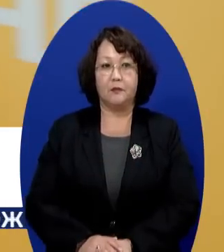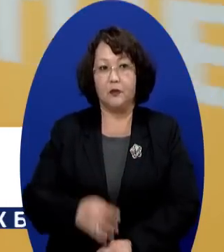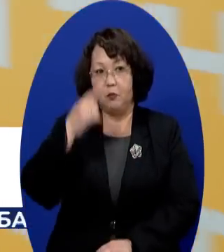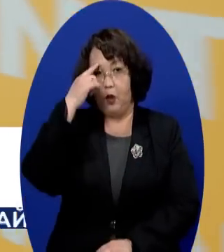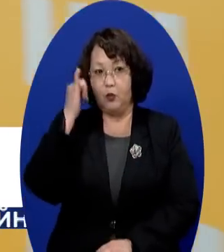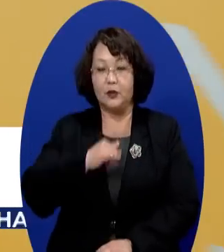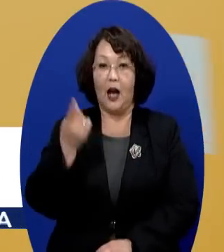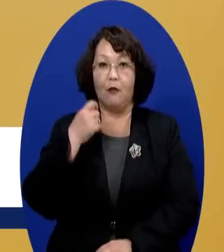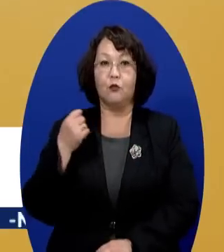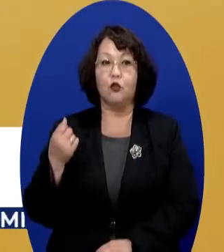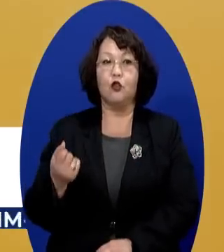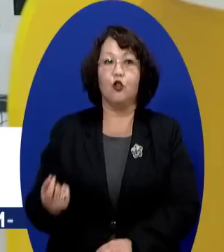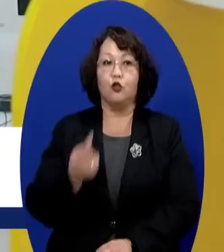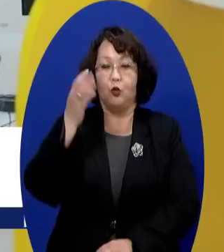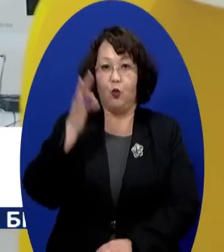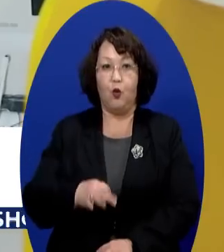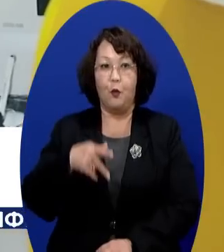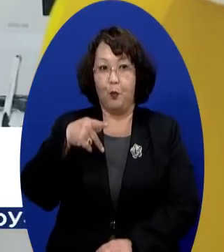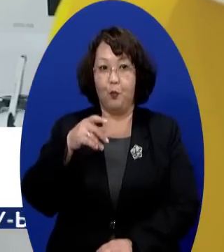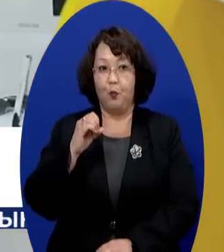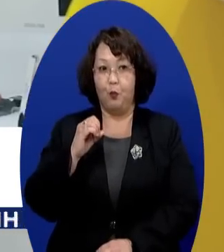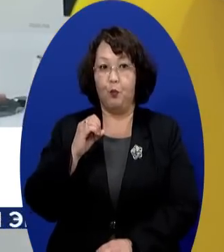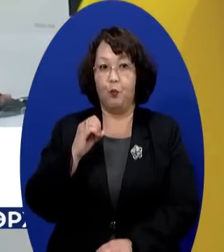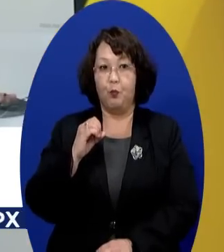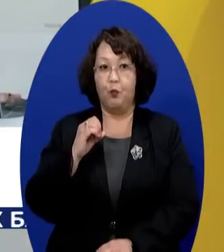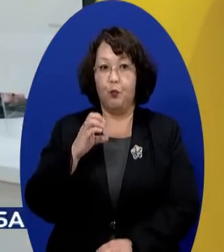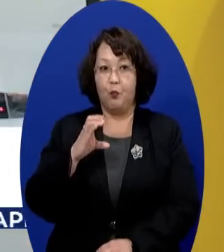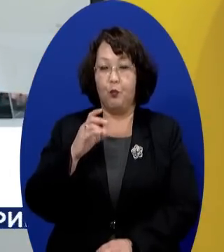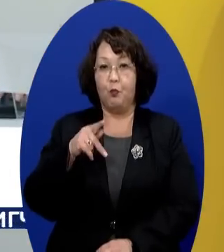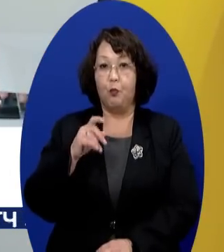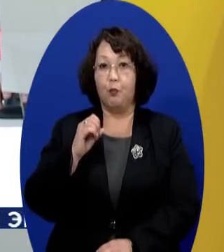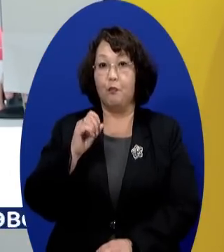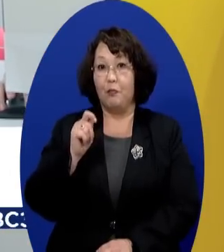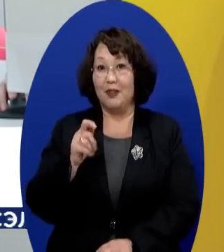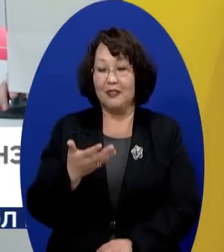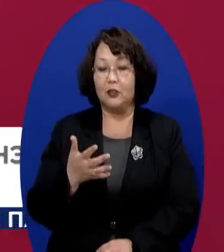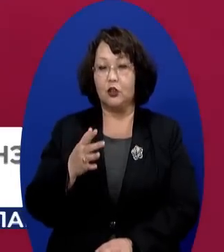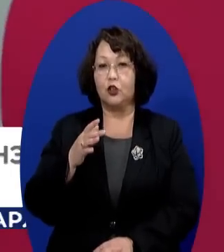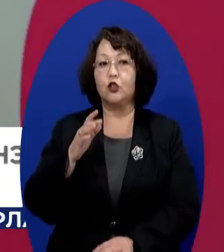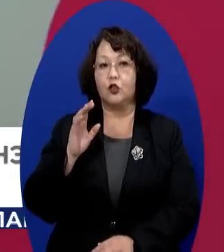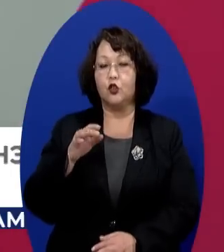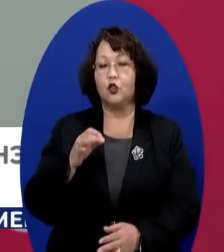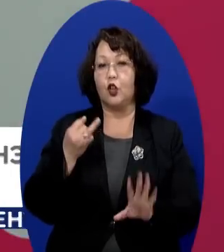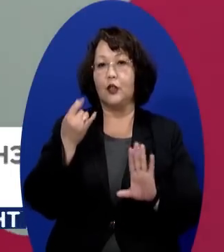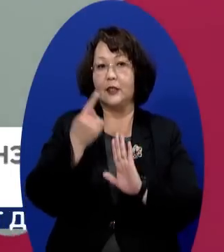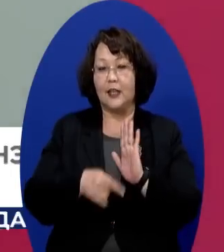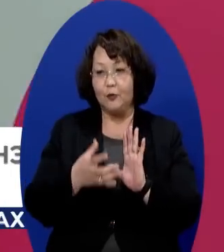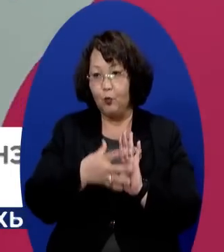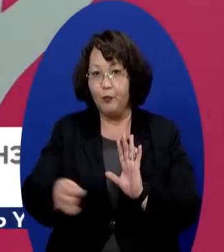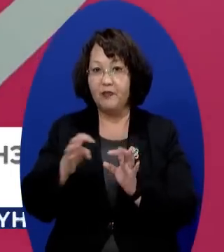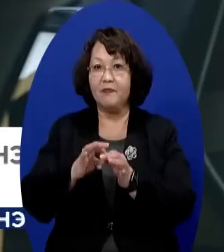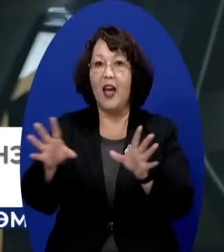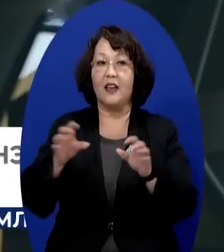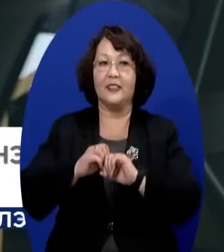Монгол улсын хамгийн өндөр татаа авалттай Pocket application-ийг эх 7-р сард Киргизид нэвтрүүлэхээр төлөвлөж байна. Энэ бол гар утсаараа дамжуулан зээл